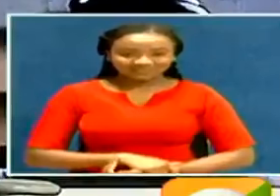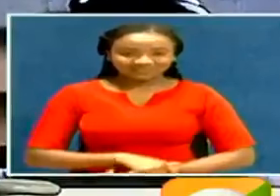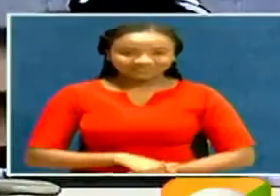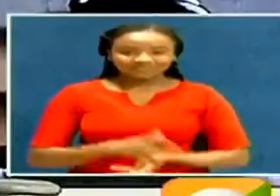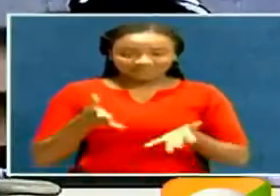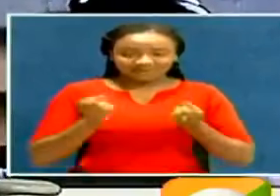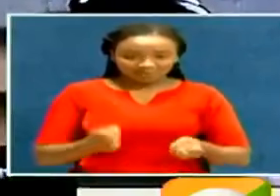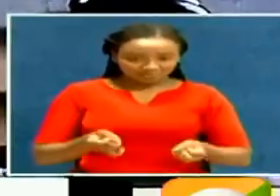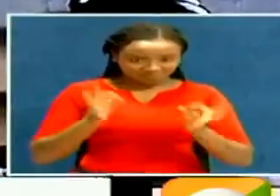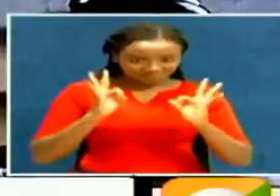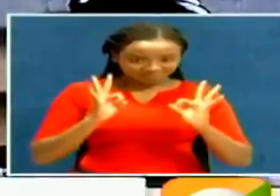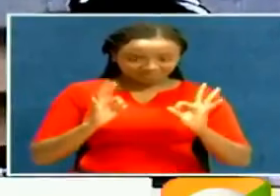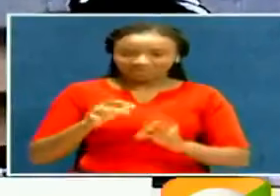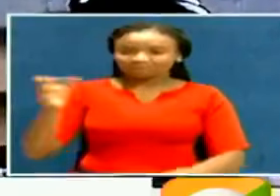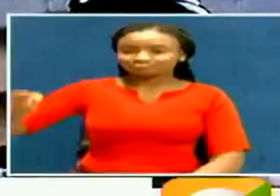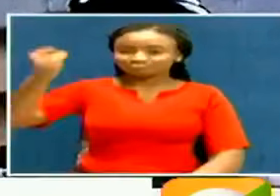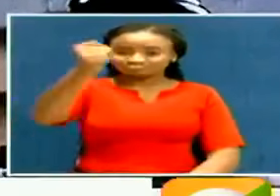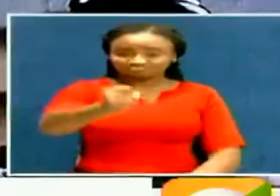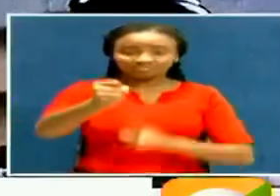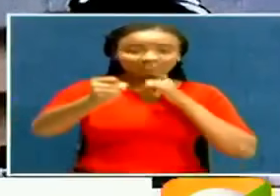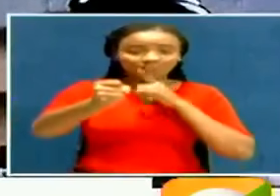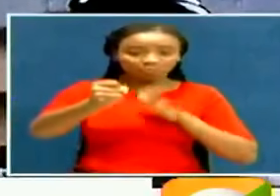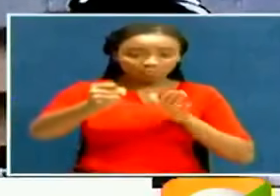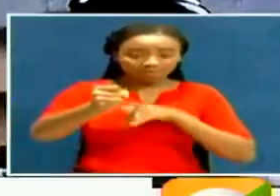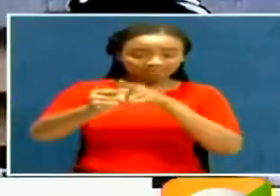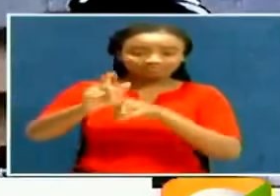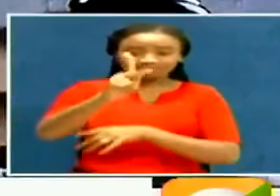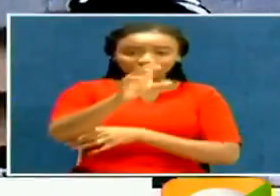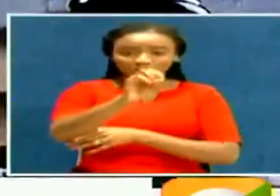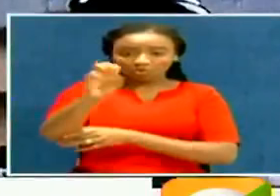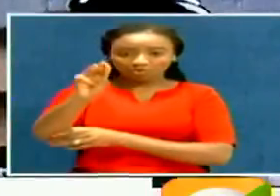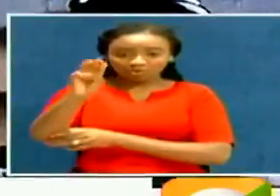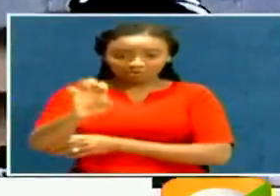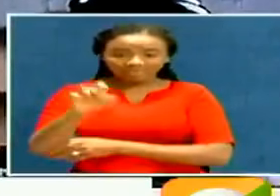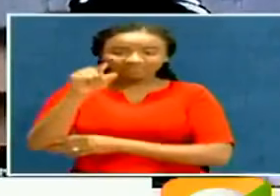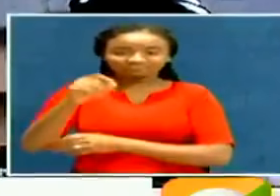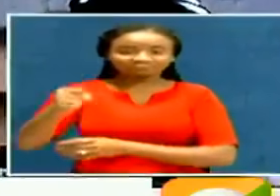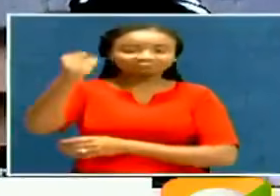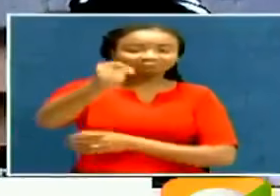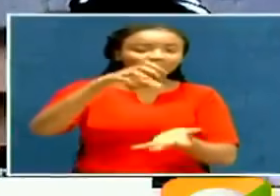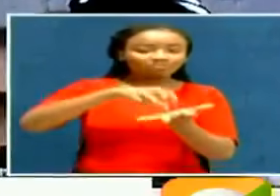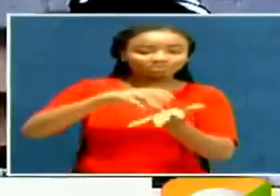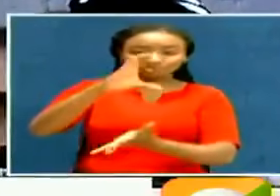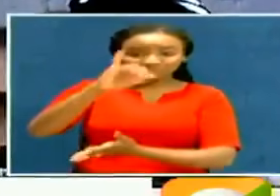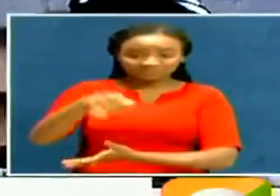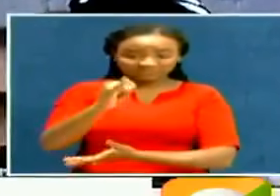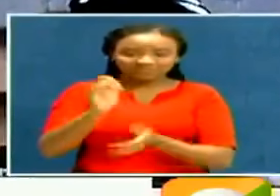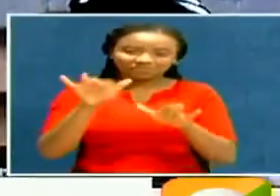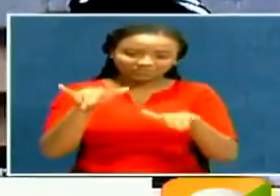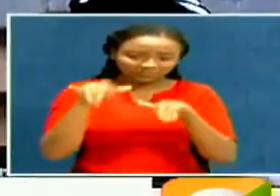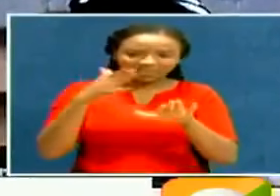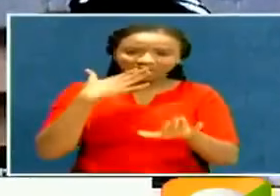Ni rasmi sasa kwa safari ya kumtawaza Martha Koome kuwa jaji mkuu mpya inatimia, huku wapisho wake ukitarajiwa wakati wote